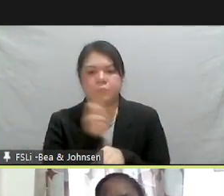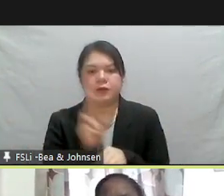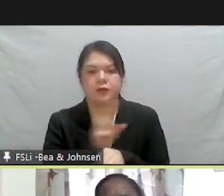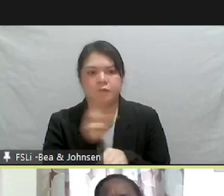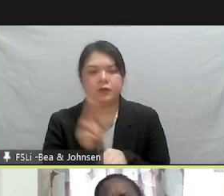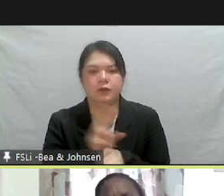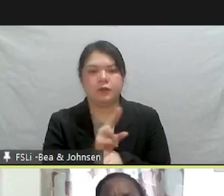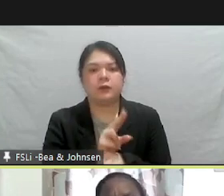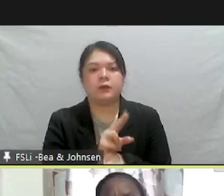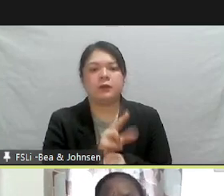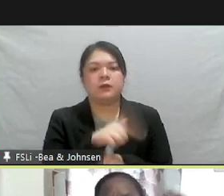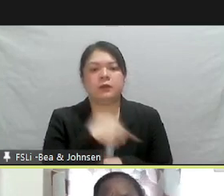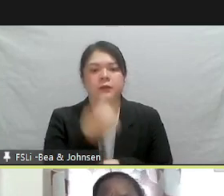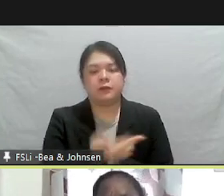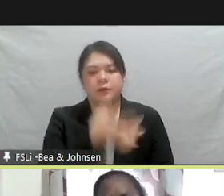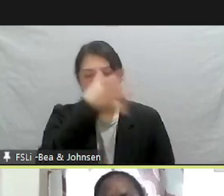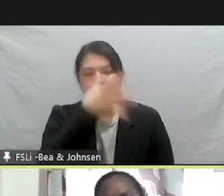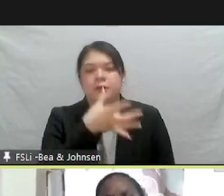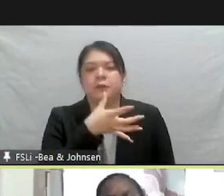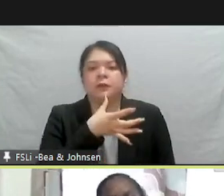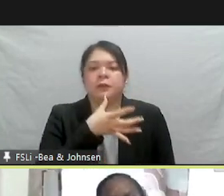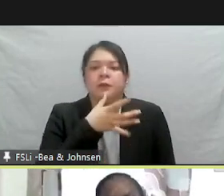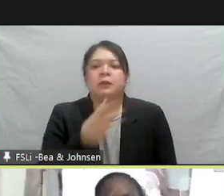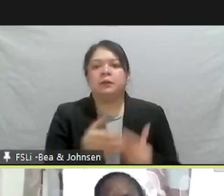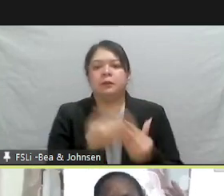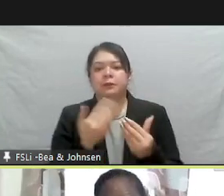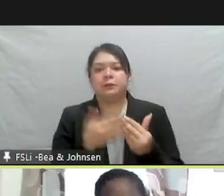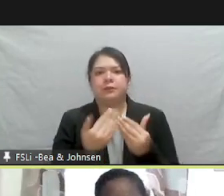noon, mas madali silang